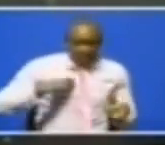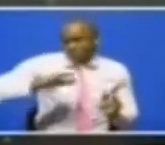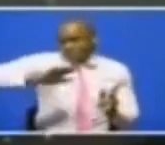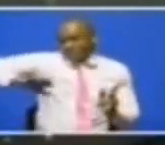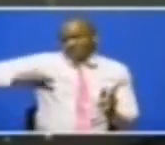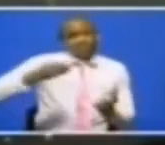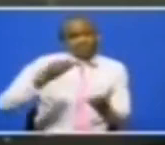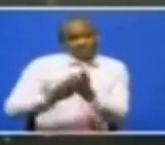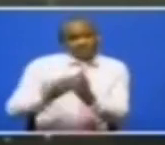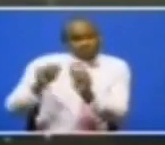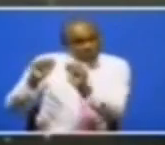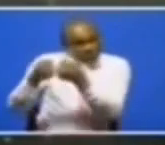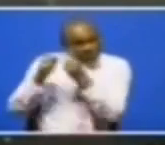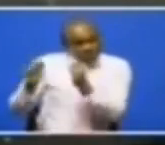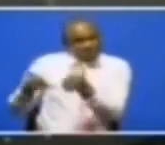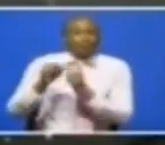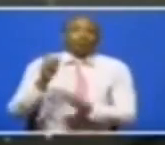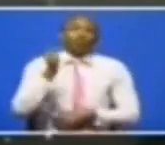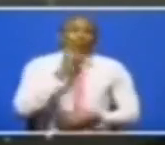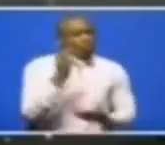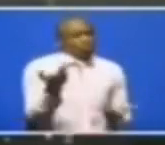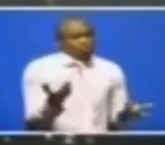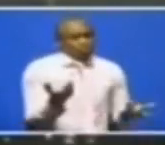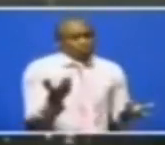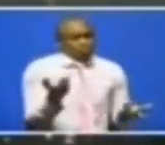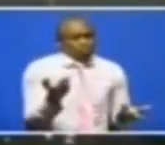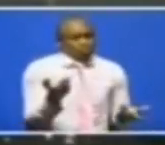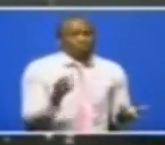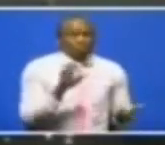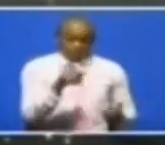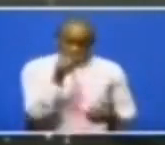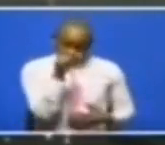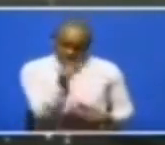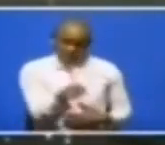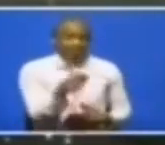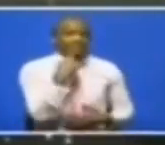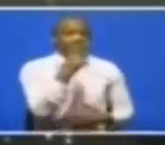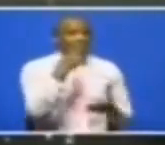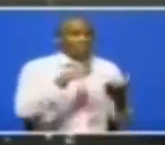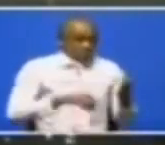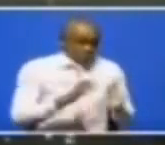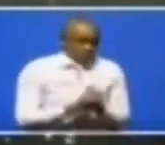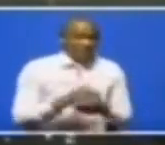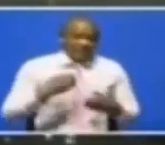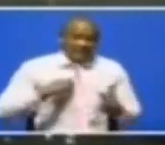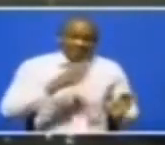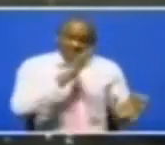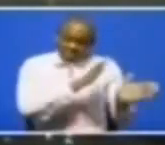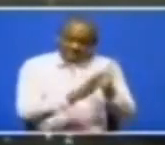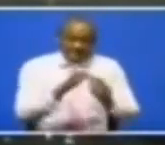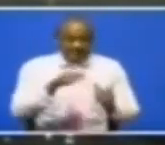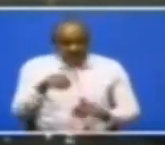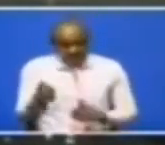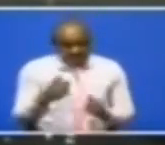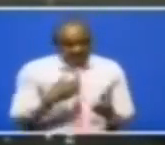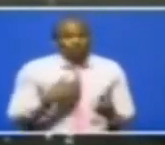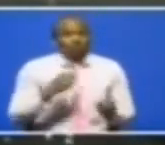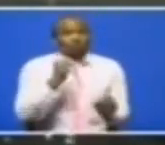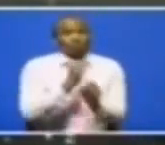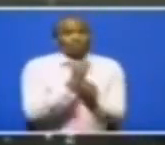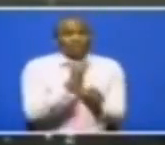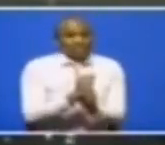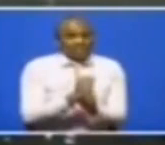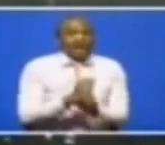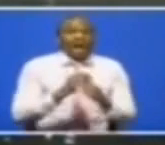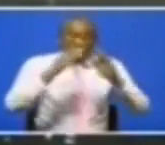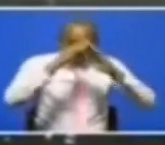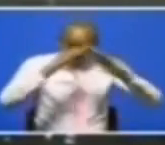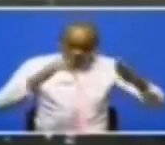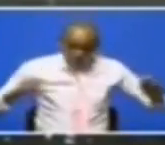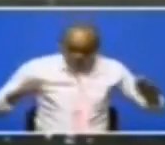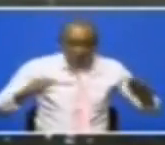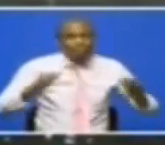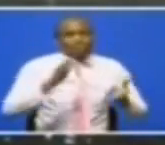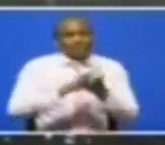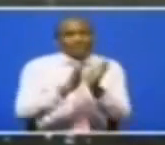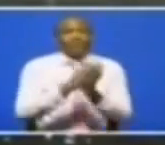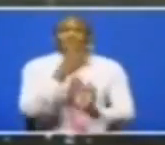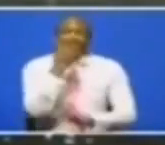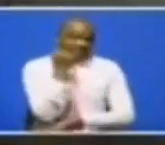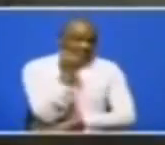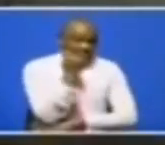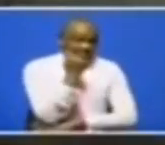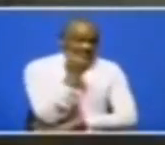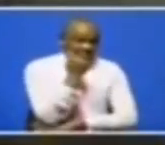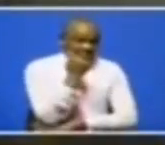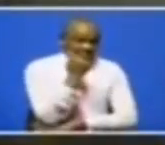ambayo ataweka ya hapo kesho. Naam. Mbali na hapo, nimekuambia kuwa tuna mpango wa kuboresha makao. Mm-hmm. Ya